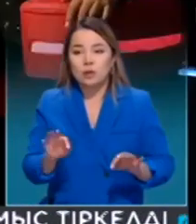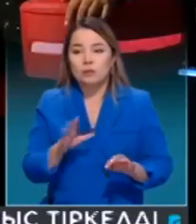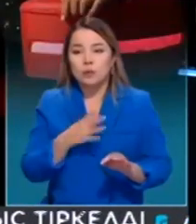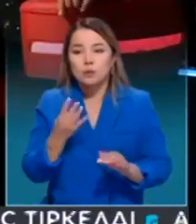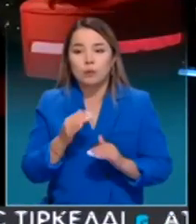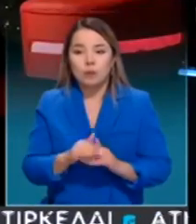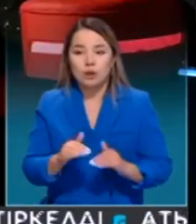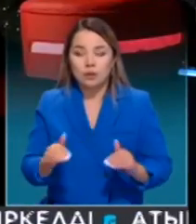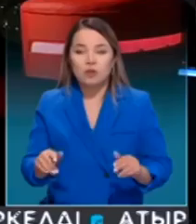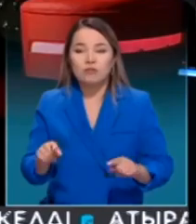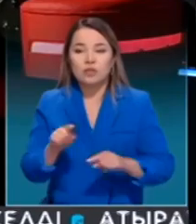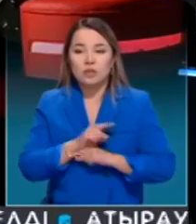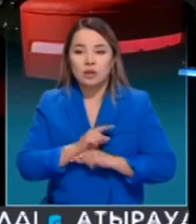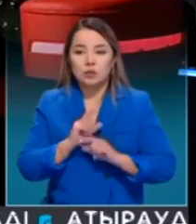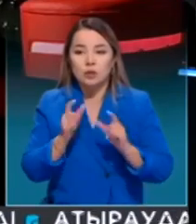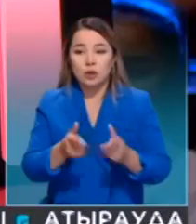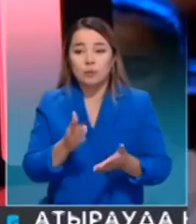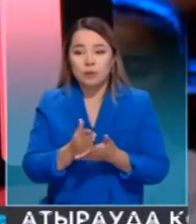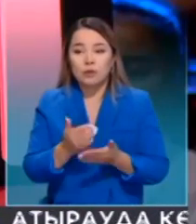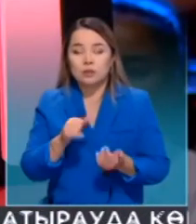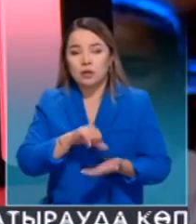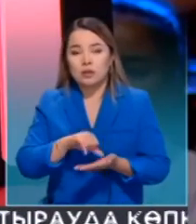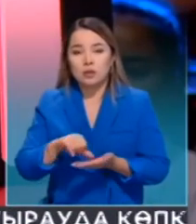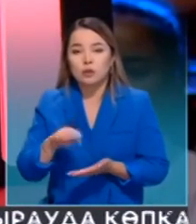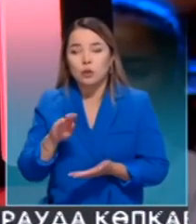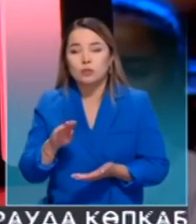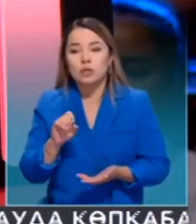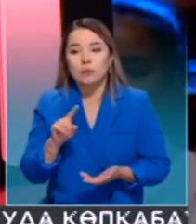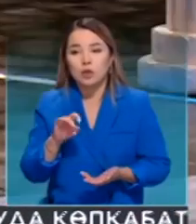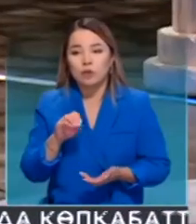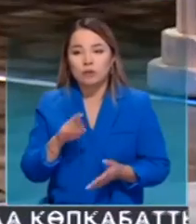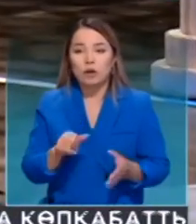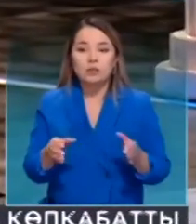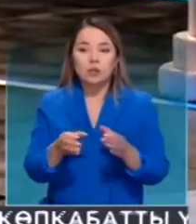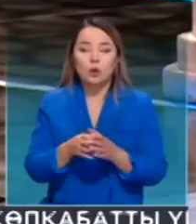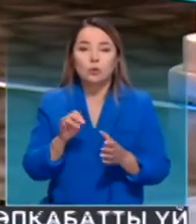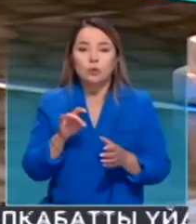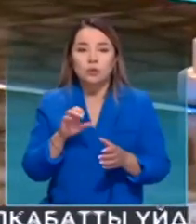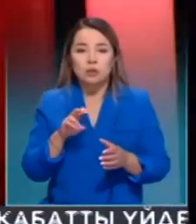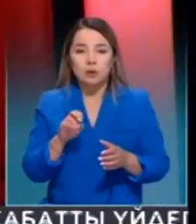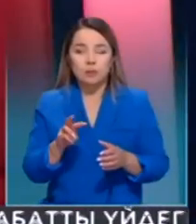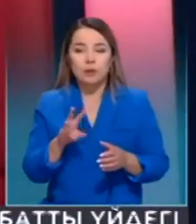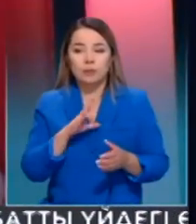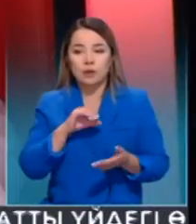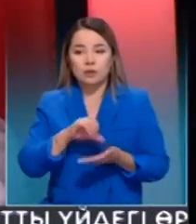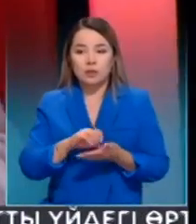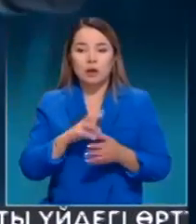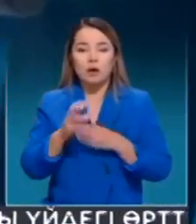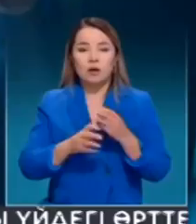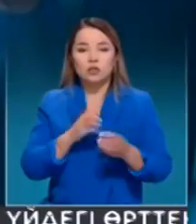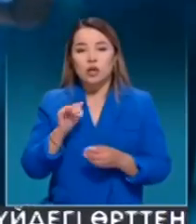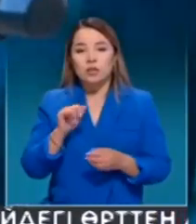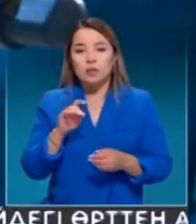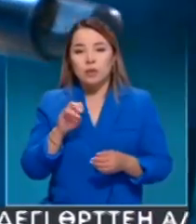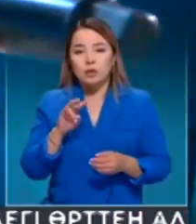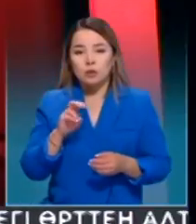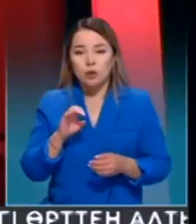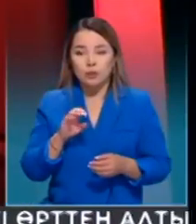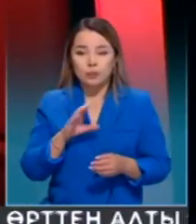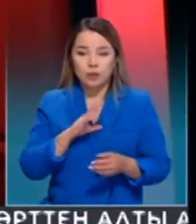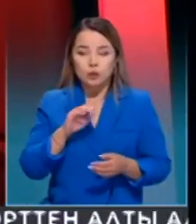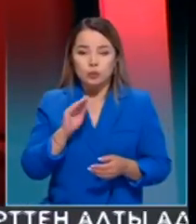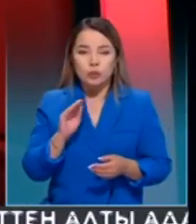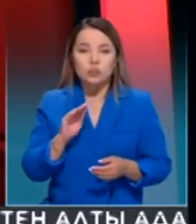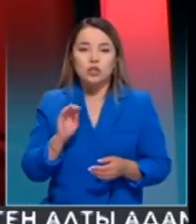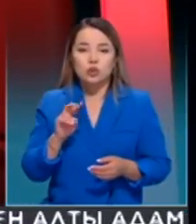бала финалға жолдама алды. Осылайша тәлімгер Толқын Забированың тобынан Нұрислам Тілеухан, әлемнің тобынан Жасмина Түзелова,